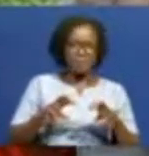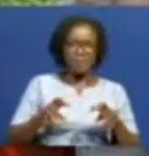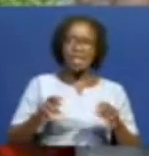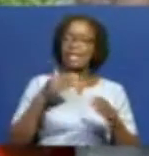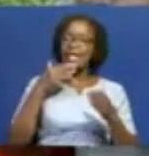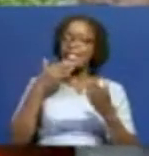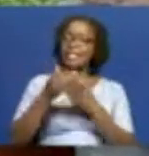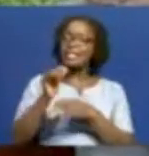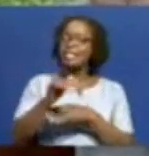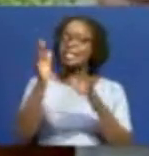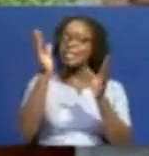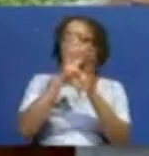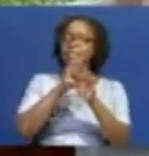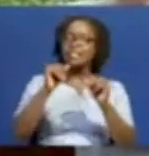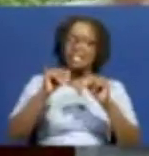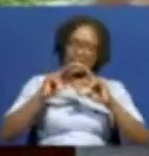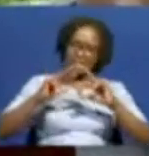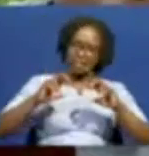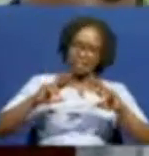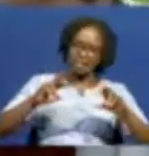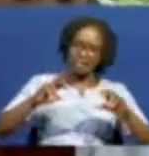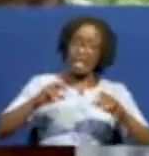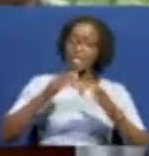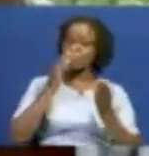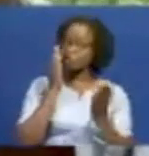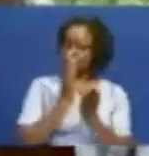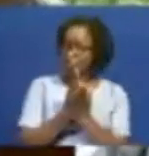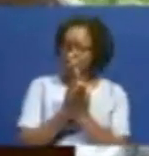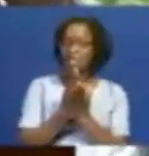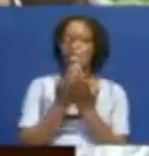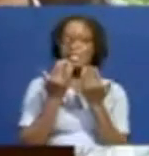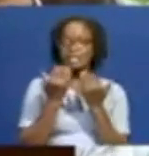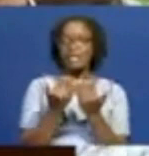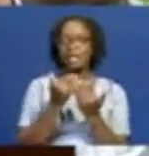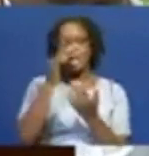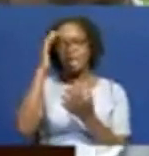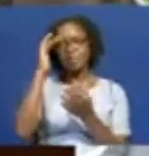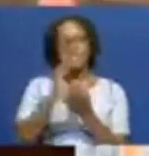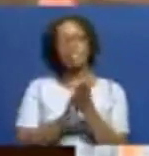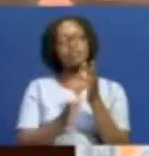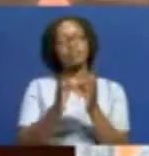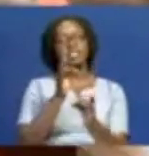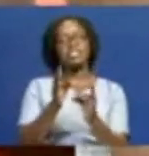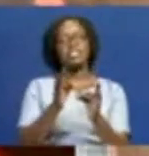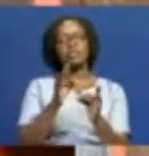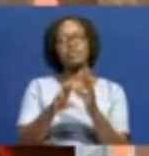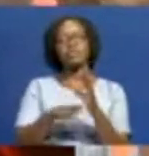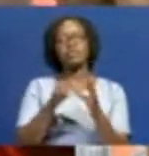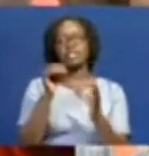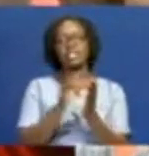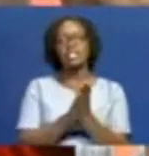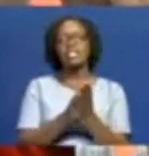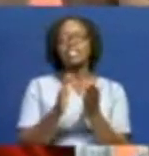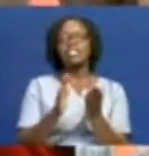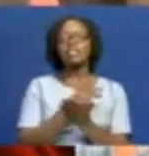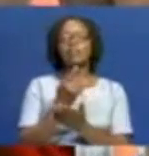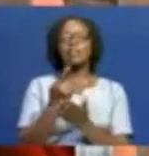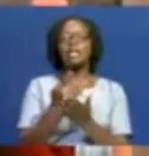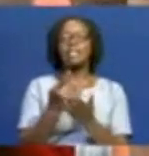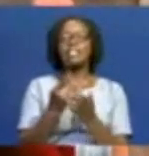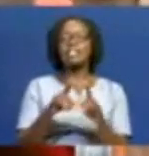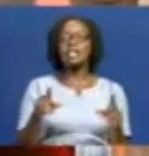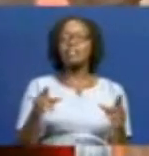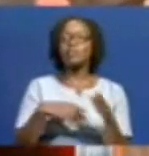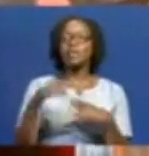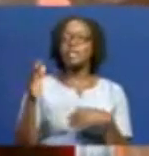ya kwamba president amechunguza na ameona na ninaamini haki itatendeka. Unakuta mtu akona shamba zaidi ya